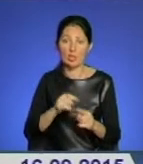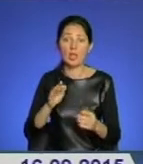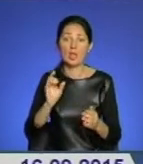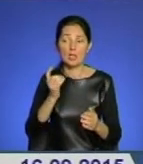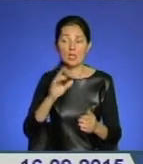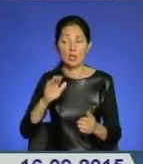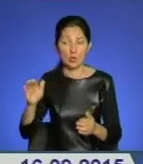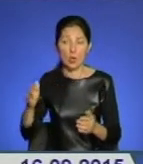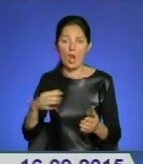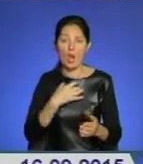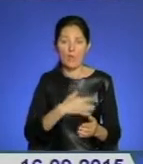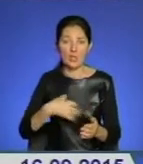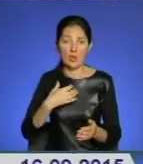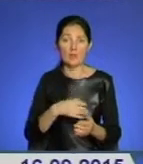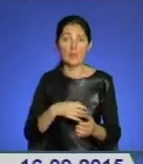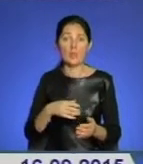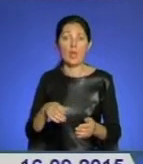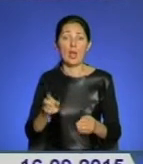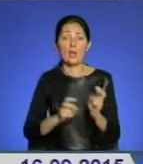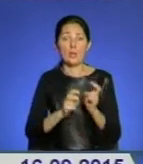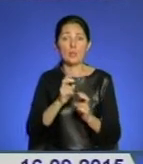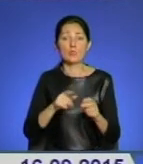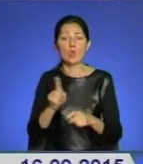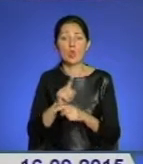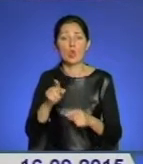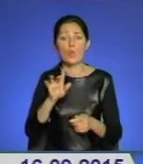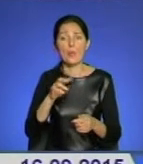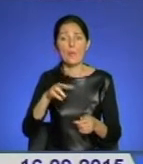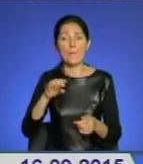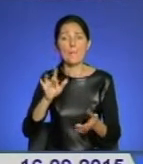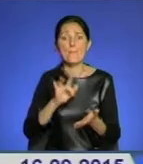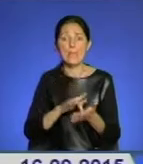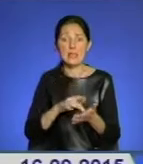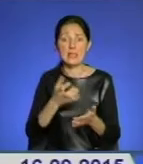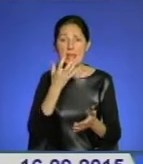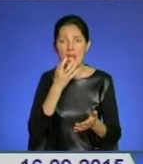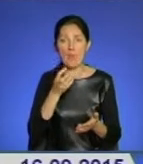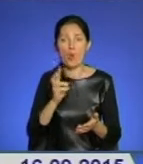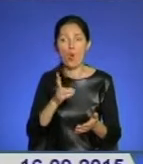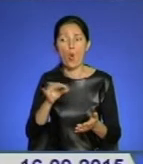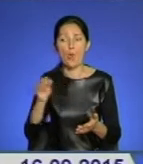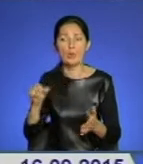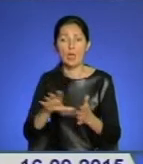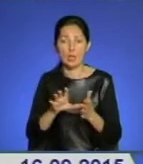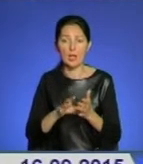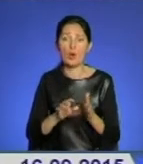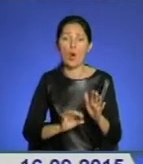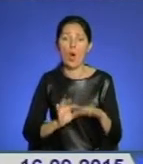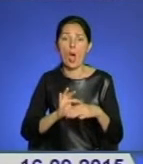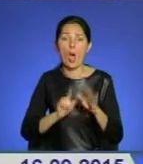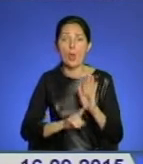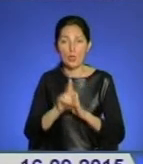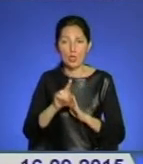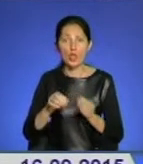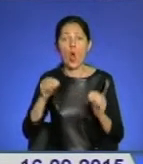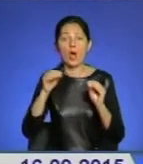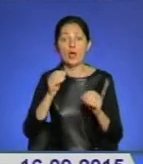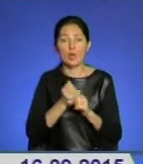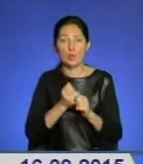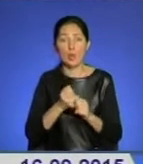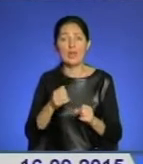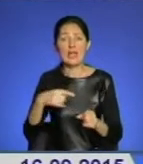Підприємство «Тернопільміськ теплокомуненерго» розпочало процес встановлення теплових лічильників на будинках та індивідуальних теплових пунктах,